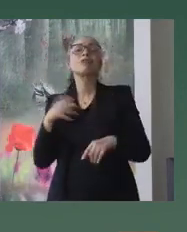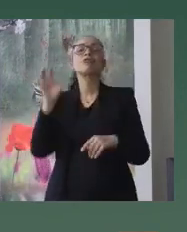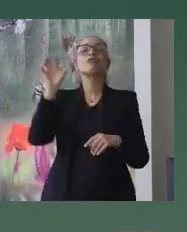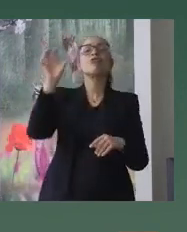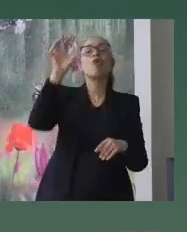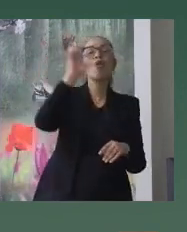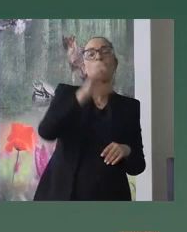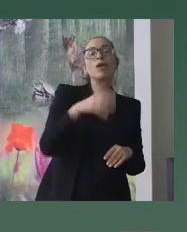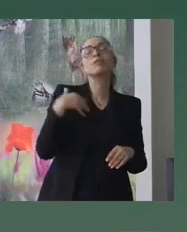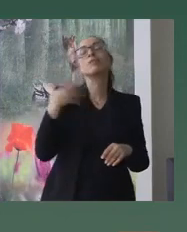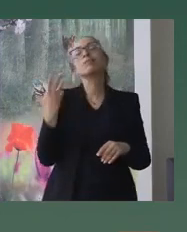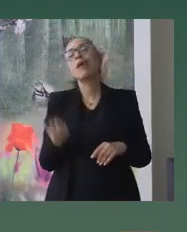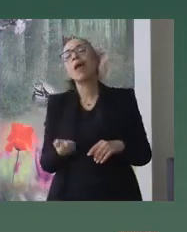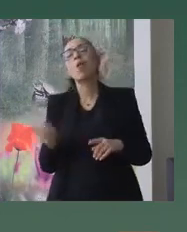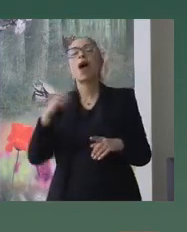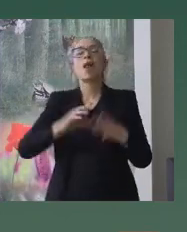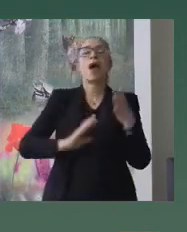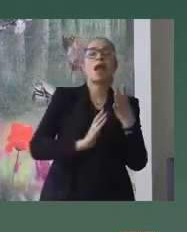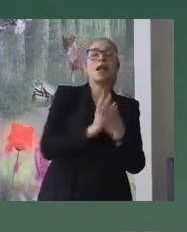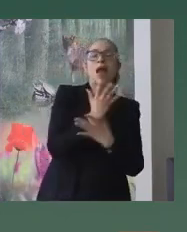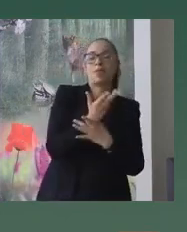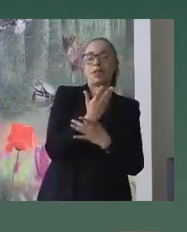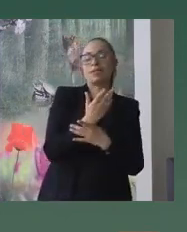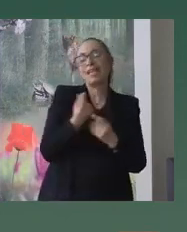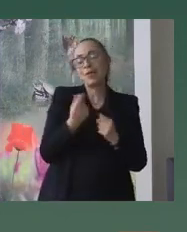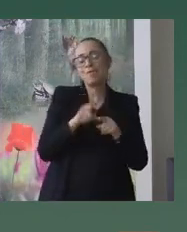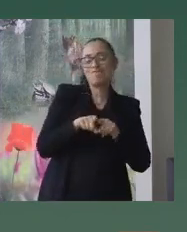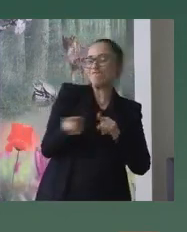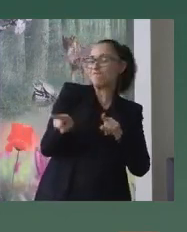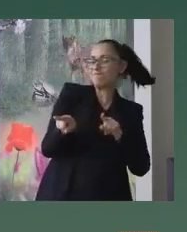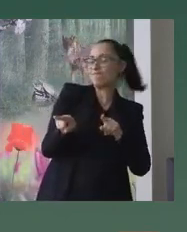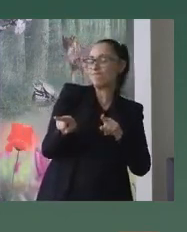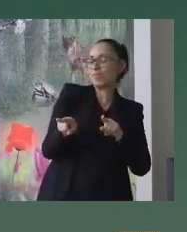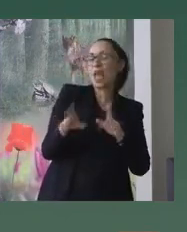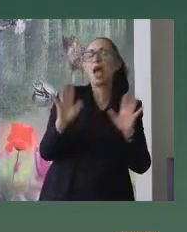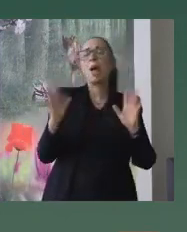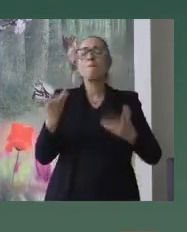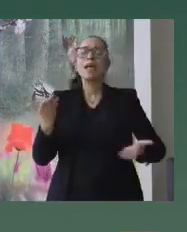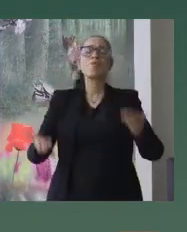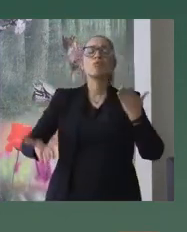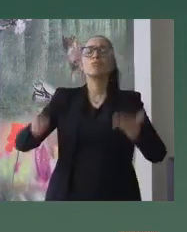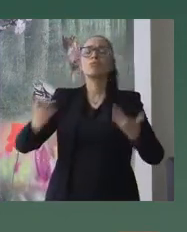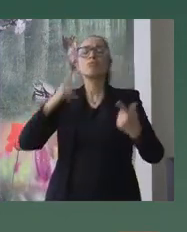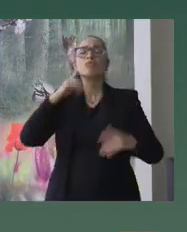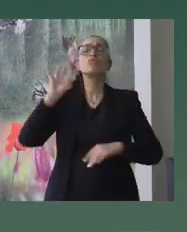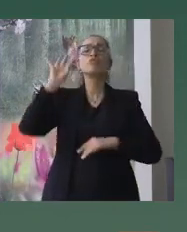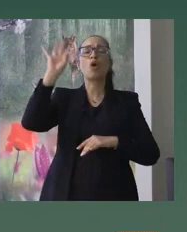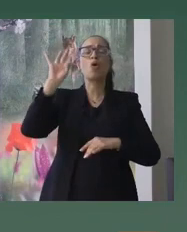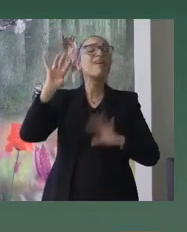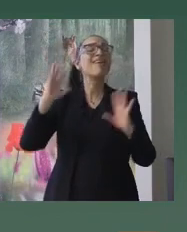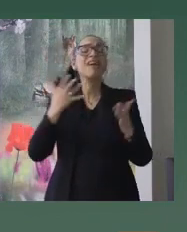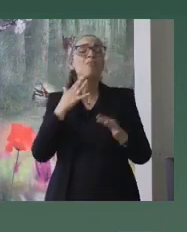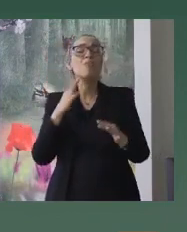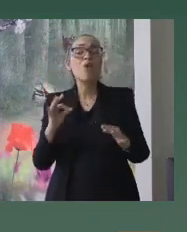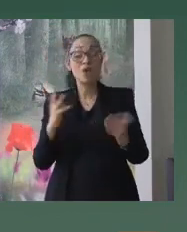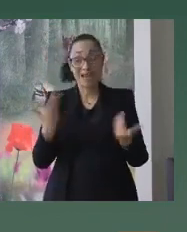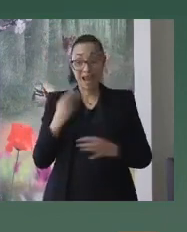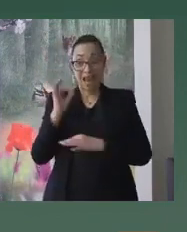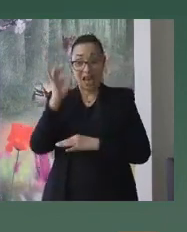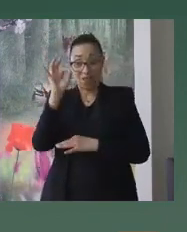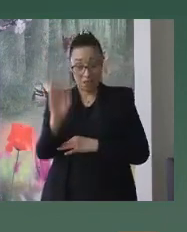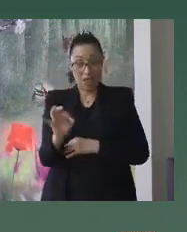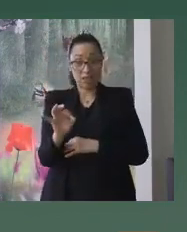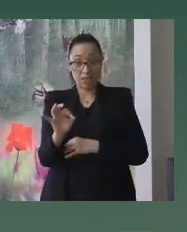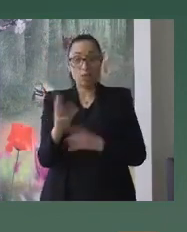την ανάπτυξή τους και εξακολουθούν και το χρησιμοποιούν, έχουν κάποια παρέκκληση. Αλλά είναι ένας μεσοσταθμικός στόχος. Και γιατί αυτό? Γιατί για να